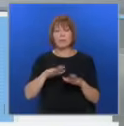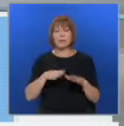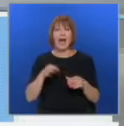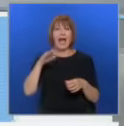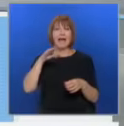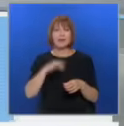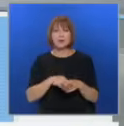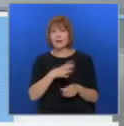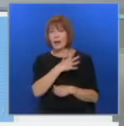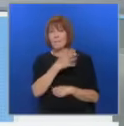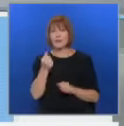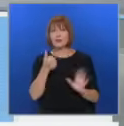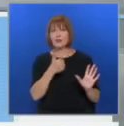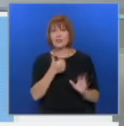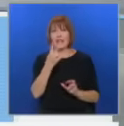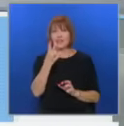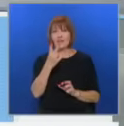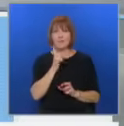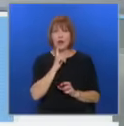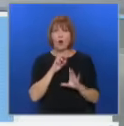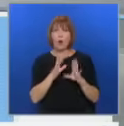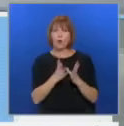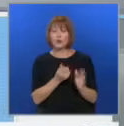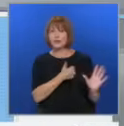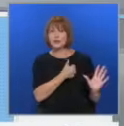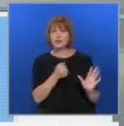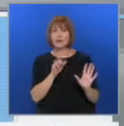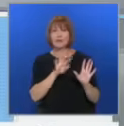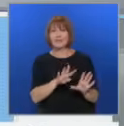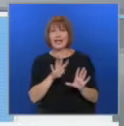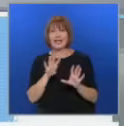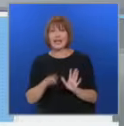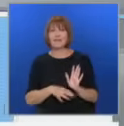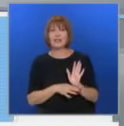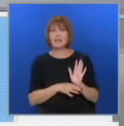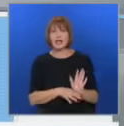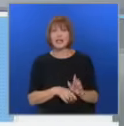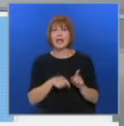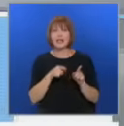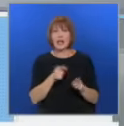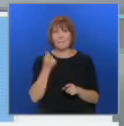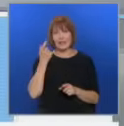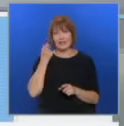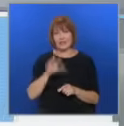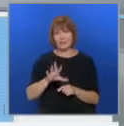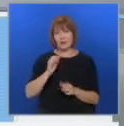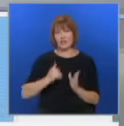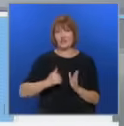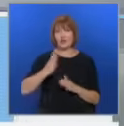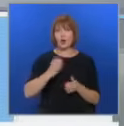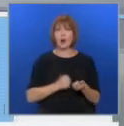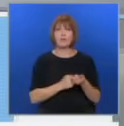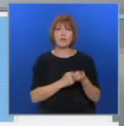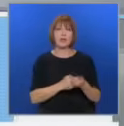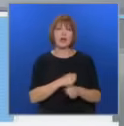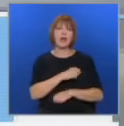гласуваха 562 от общо 699 евродепутати. Така малтийката стана председателят, избран с най-висока подкрепа в